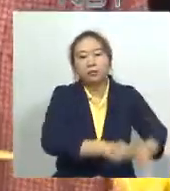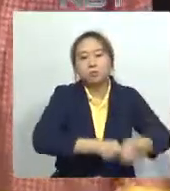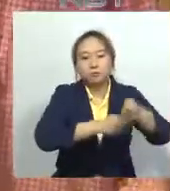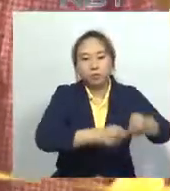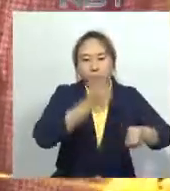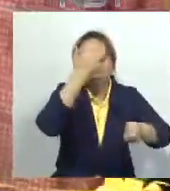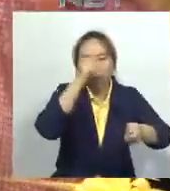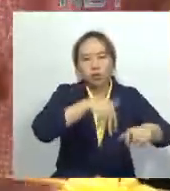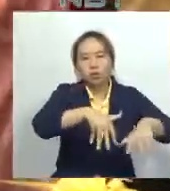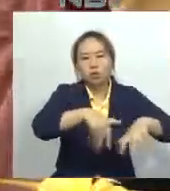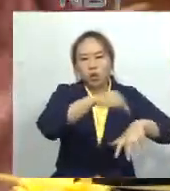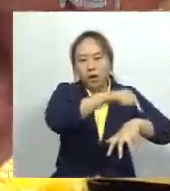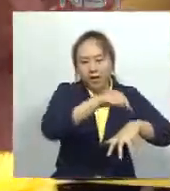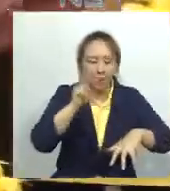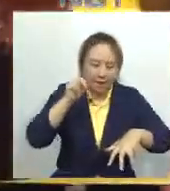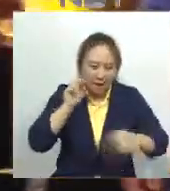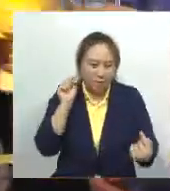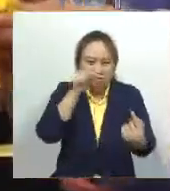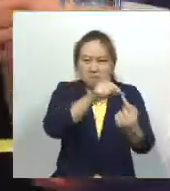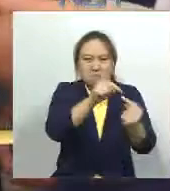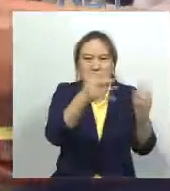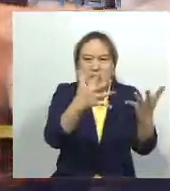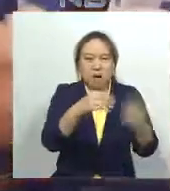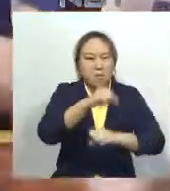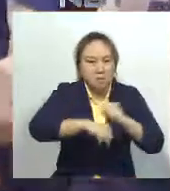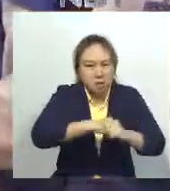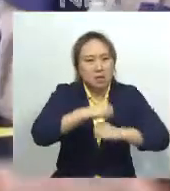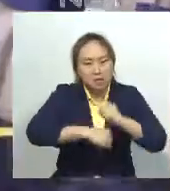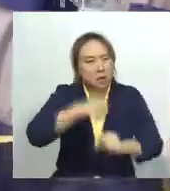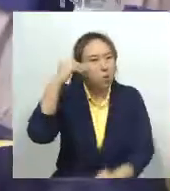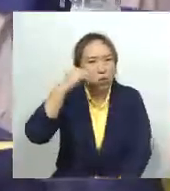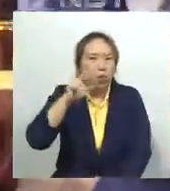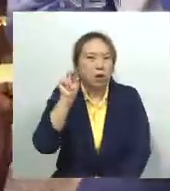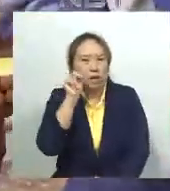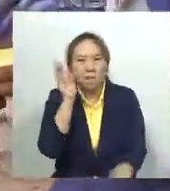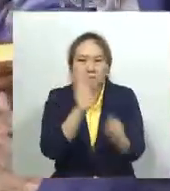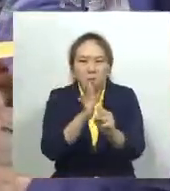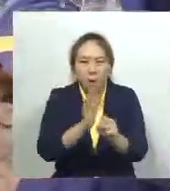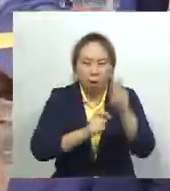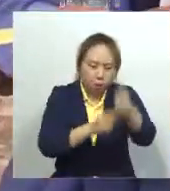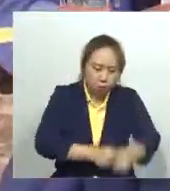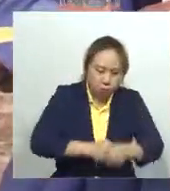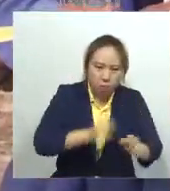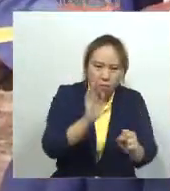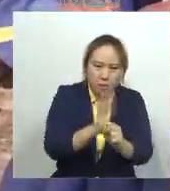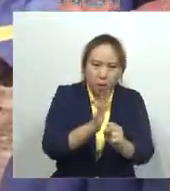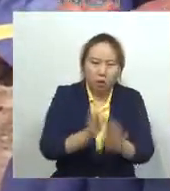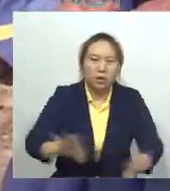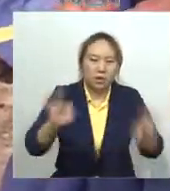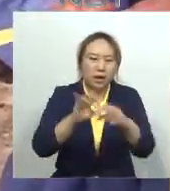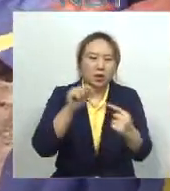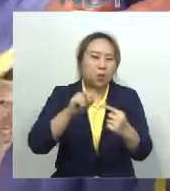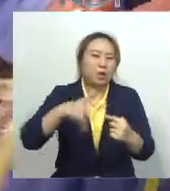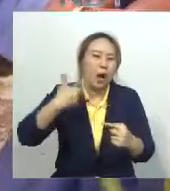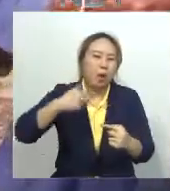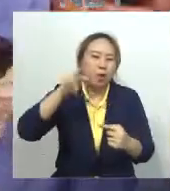ที่บ้านทุ่งคาเนี่ยเขาบอกว่าอยู่นอกเขตชลประทานทุกปีเนี่ยต้องประสบกับปัญหาขาดแคลนน้ำทำการเกษตรโดยเฉพาะในช่วงหน้าแล้งแบ